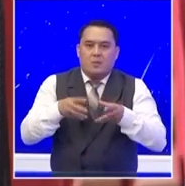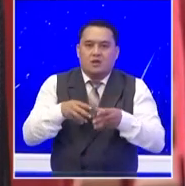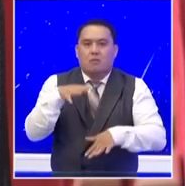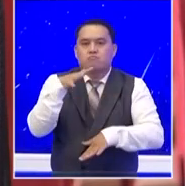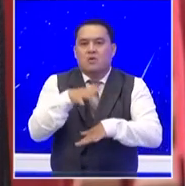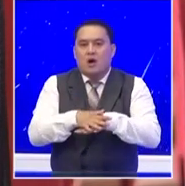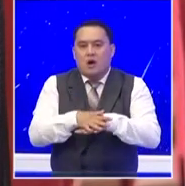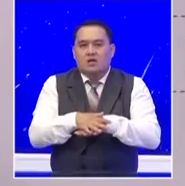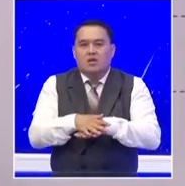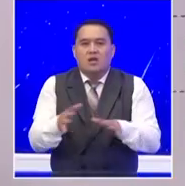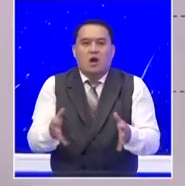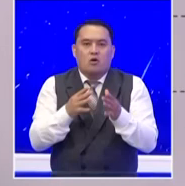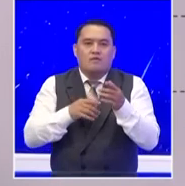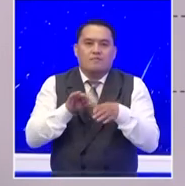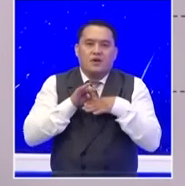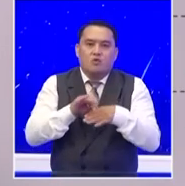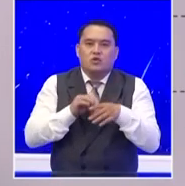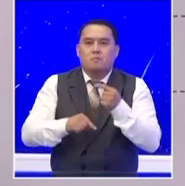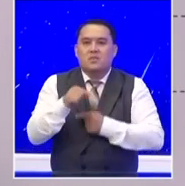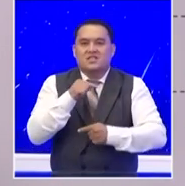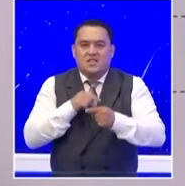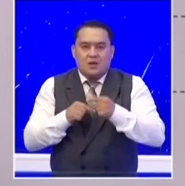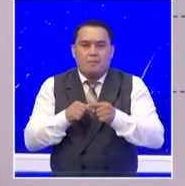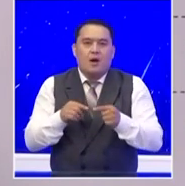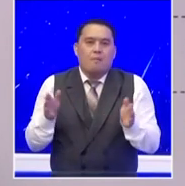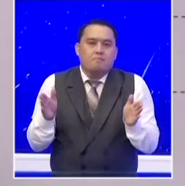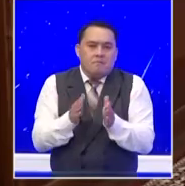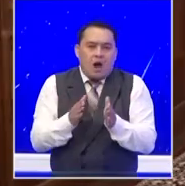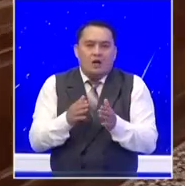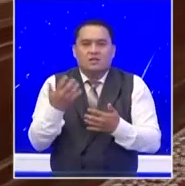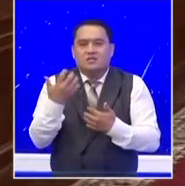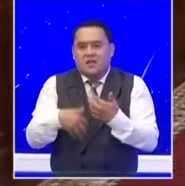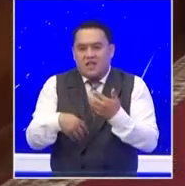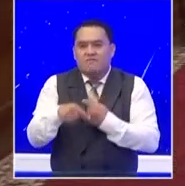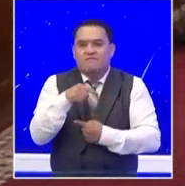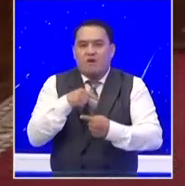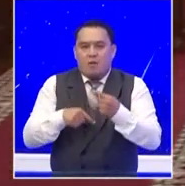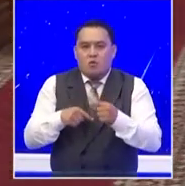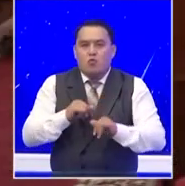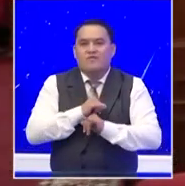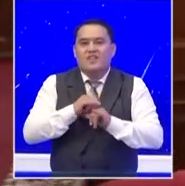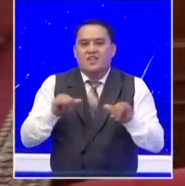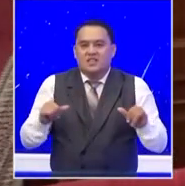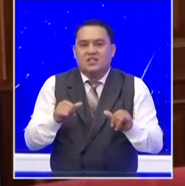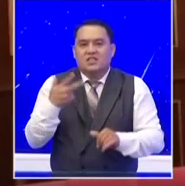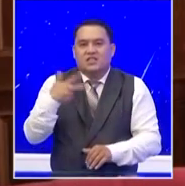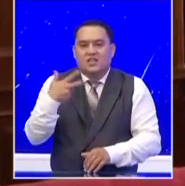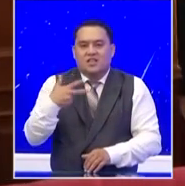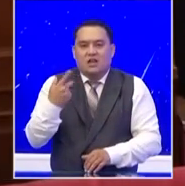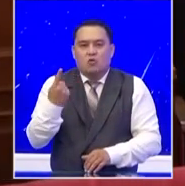Всемирного банка по легкости ведения бизнеса. Доля малого и среднего бизнеса в ВВП выросла почти до